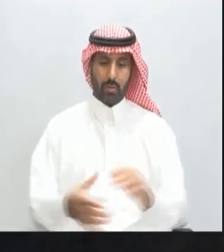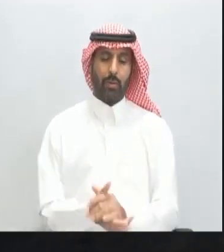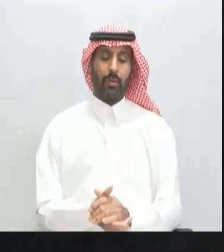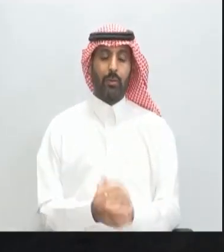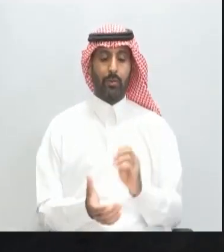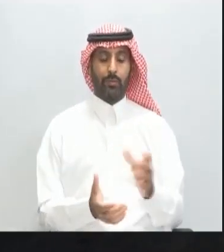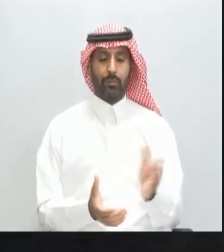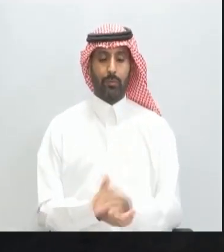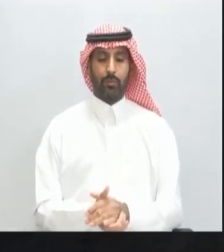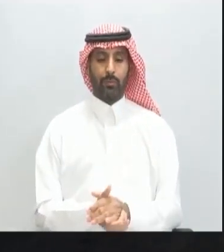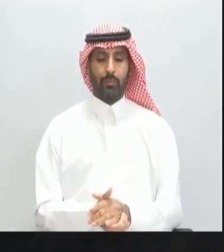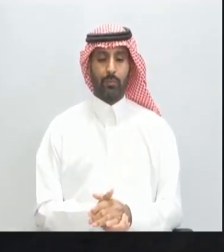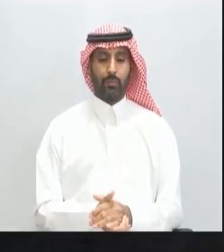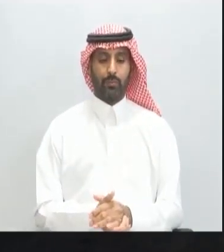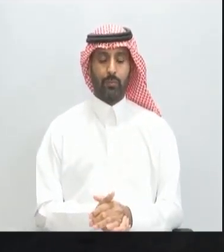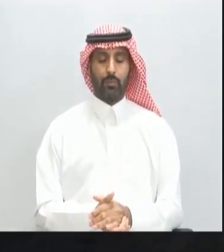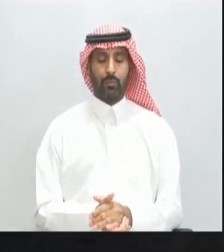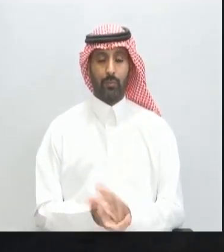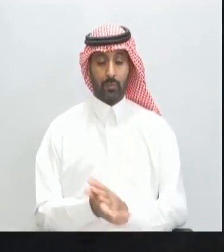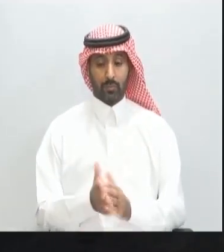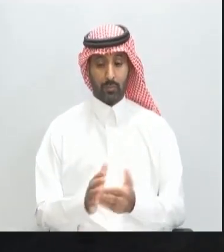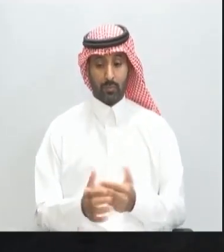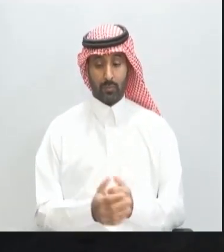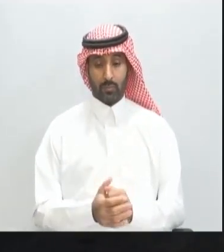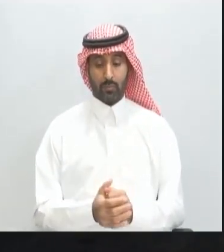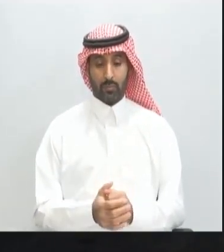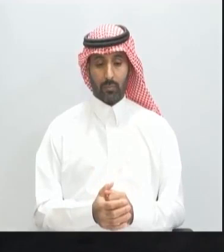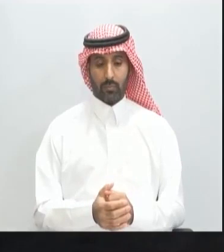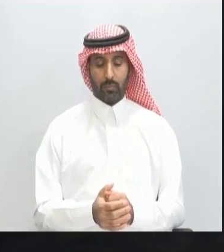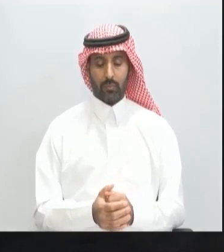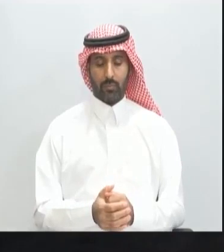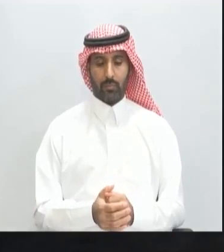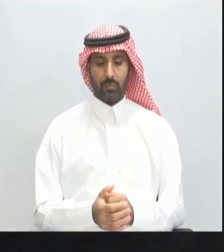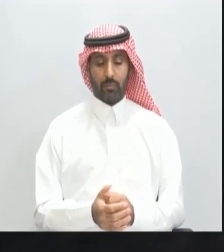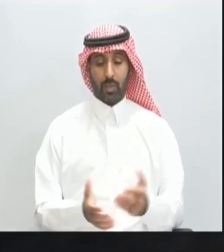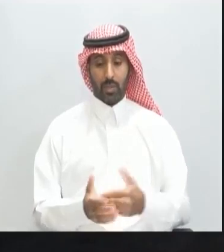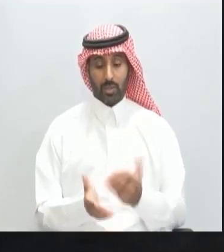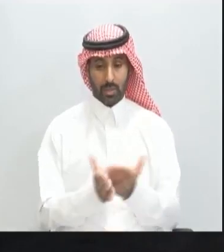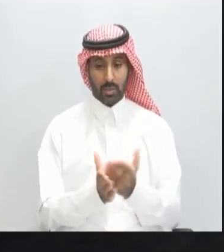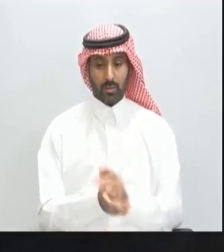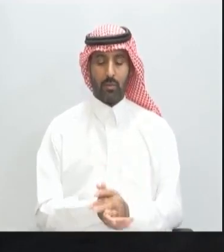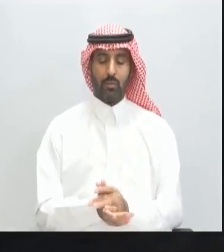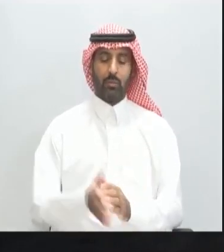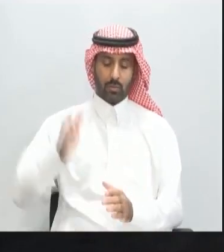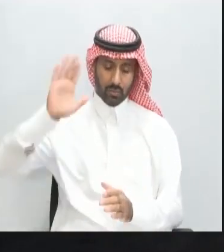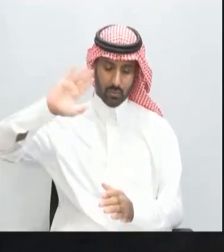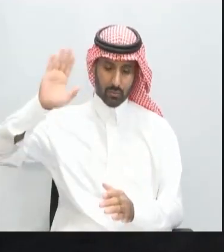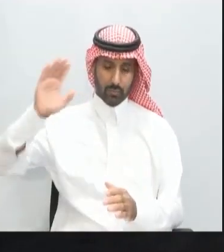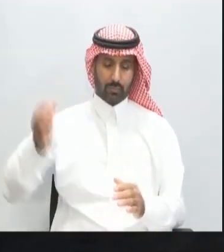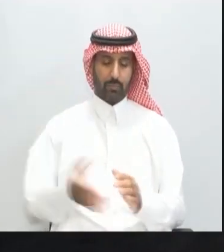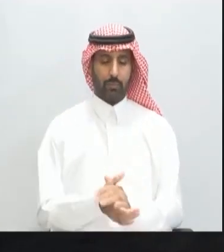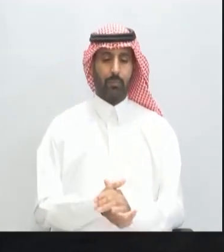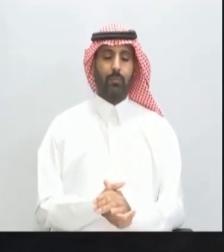على الحركات السريعه وبذلك ابنائي وبنات الطلاب ننهي درسنا لهذا اليوم شاكرا